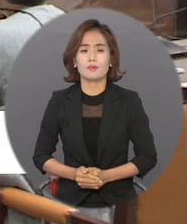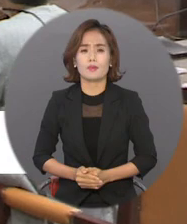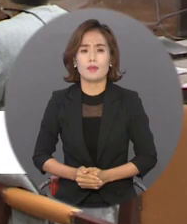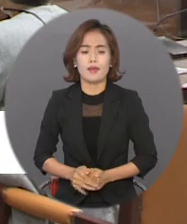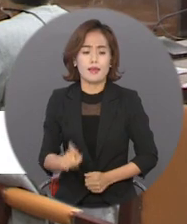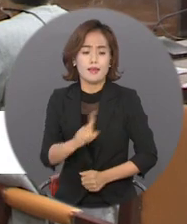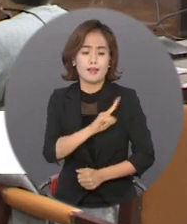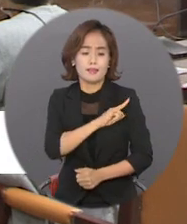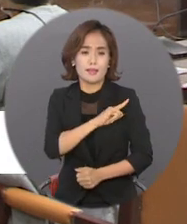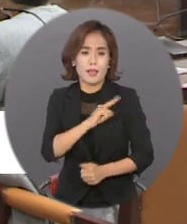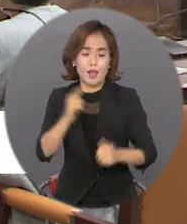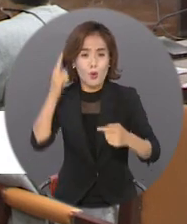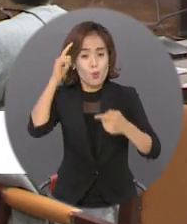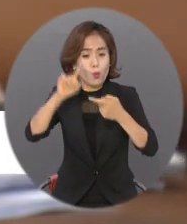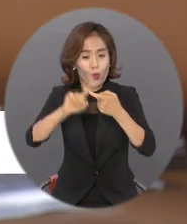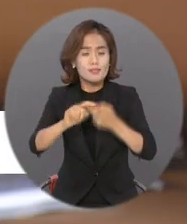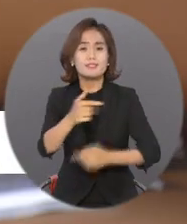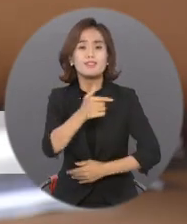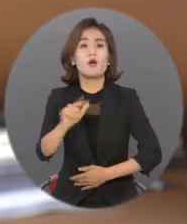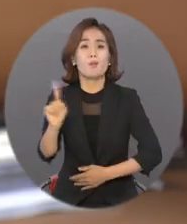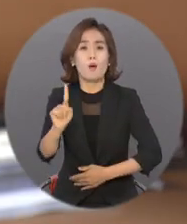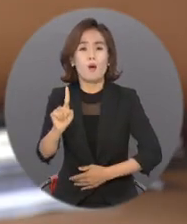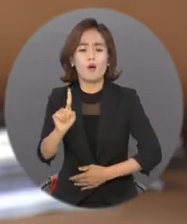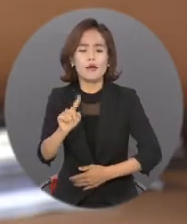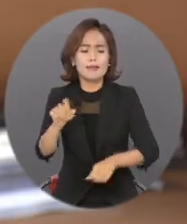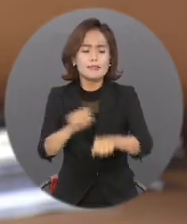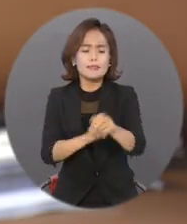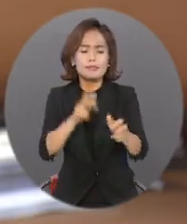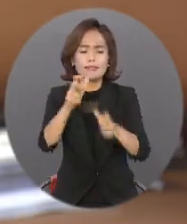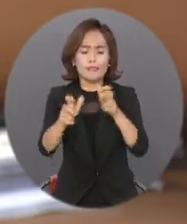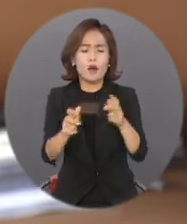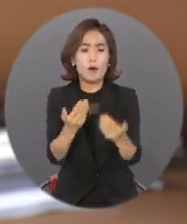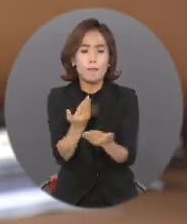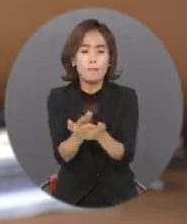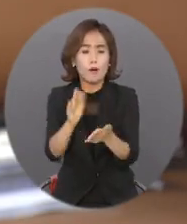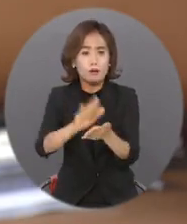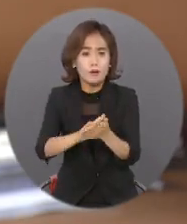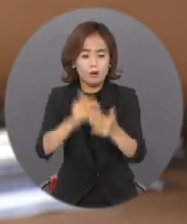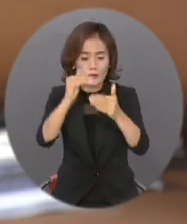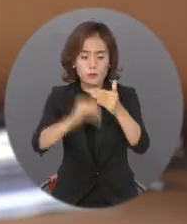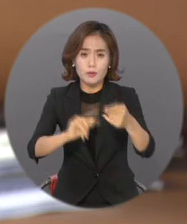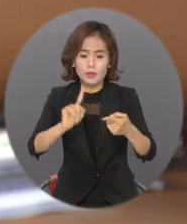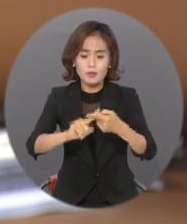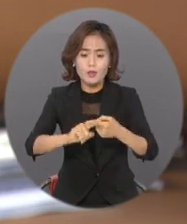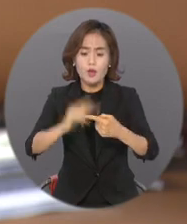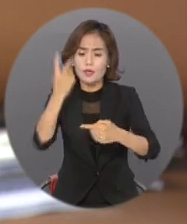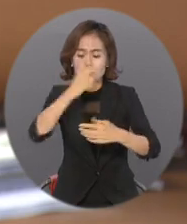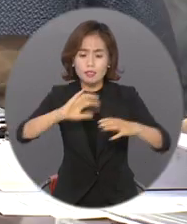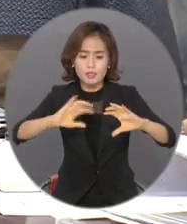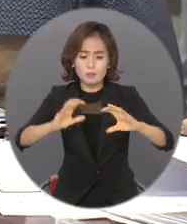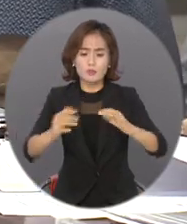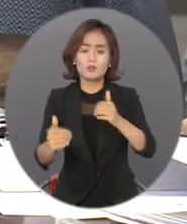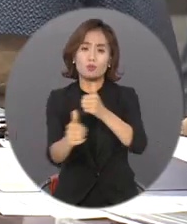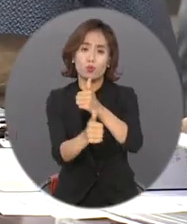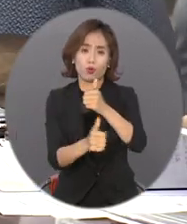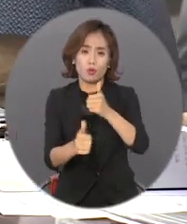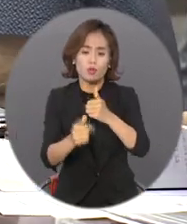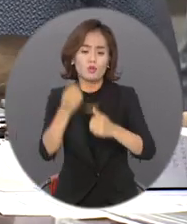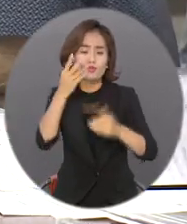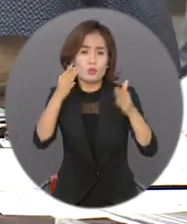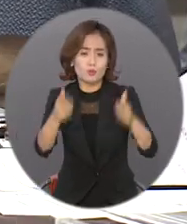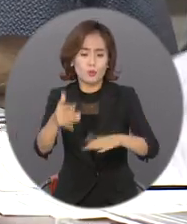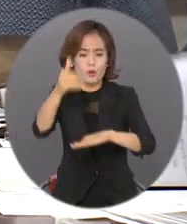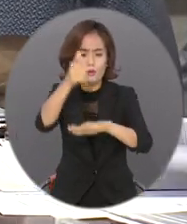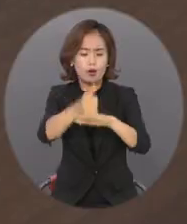초미의 관심사인 중앙공원 일지구 개발행위 특례 사업 변경안을 심의하기 위해 열린 도시계획위원회. 두 달